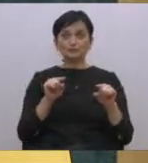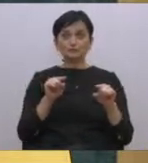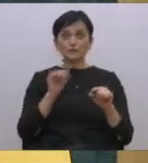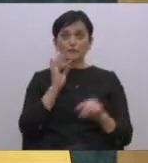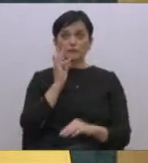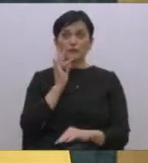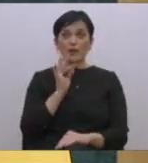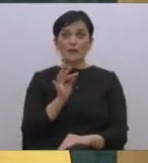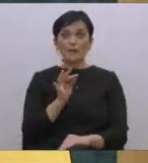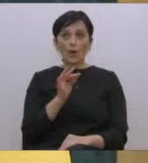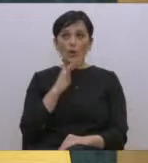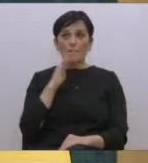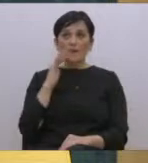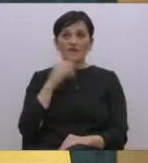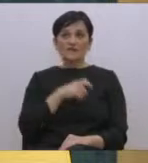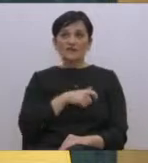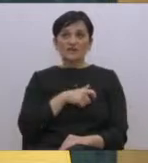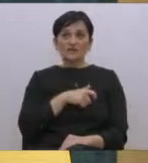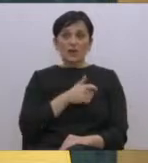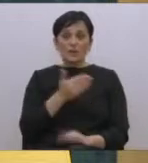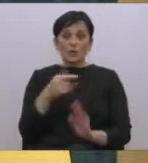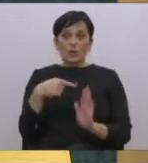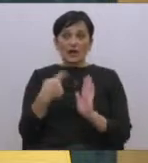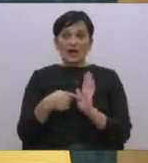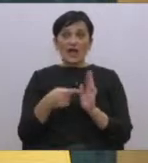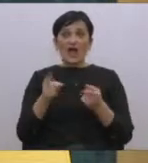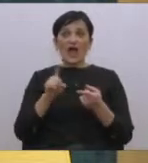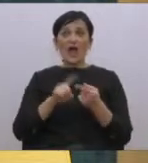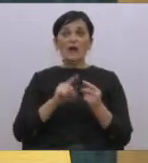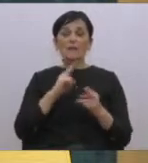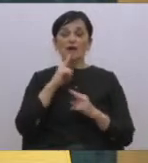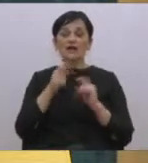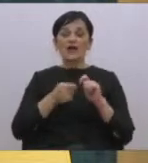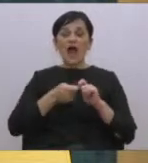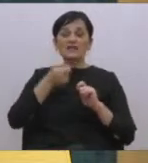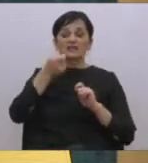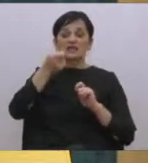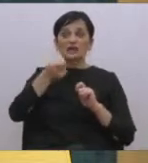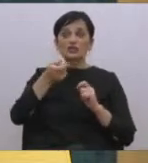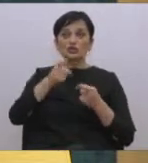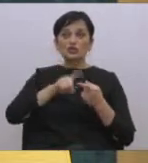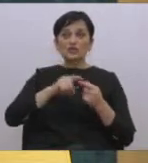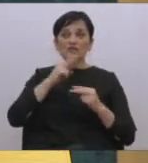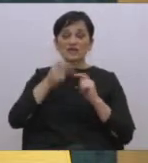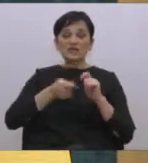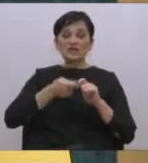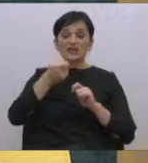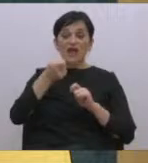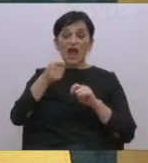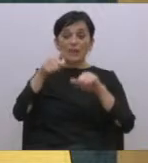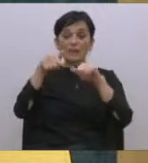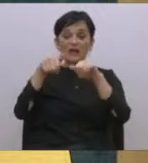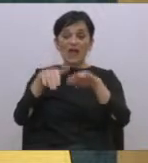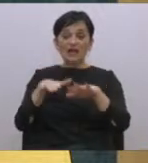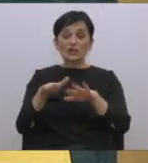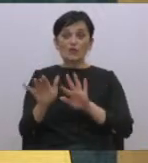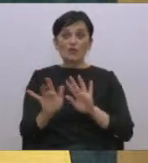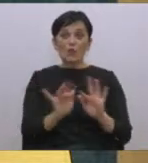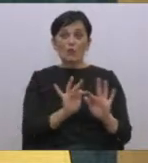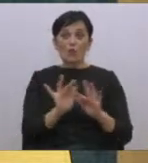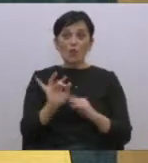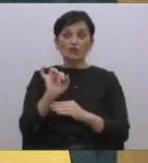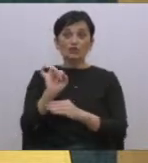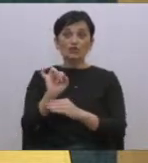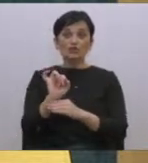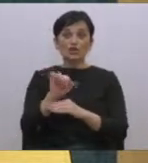პასუხი ბევრი დეპუტატის კითხვაზე რომელიც ეხებოდა გასაჩივრებას გასაჩივრებული გადაწყვეტილების მოქმედება